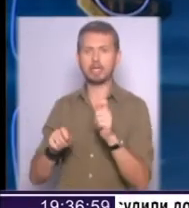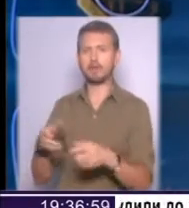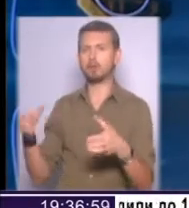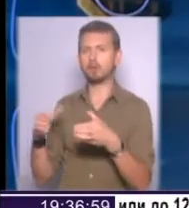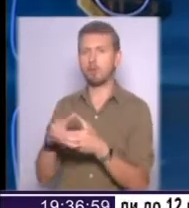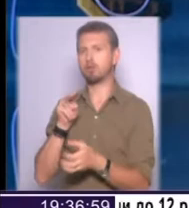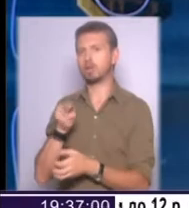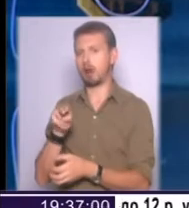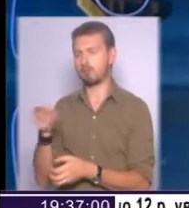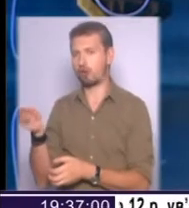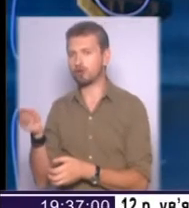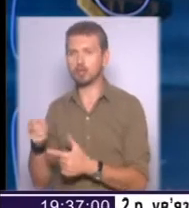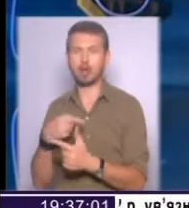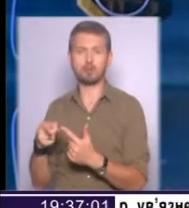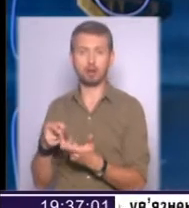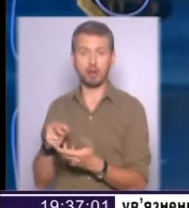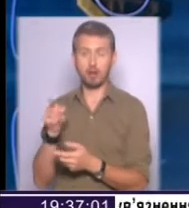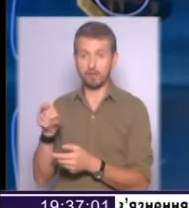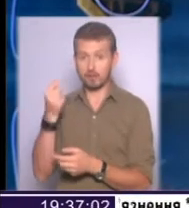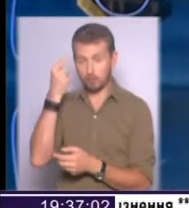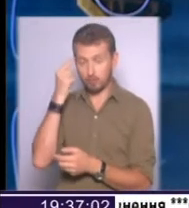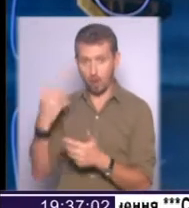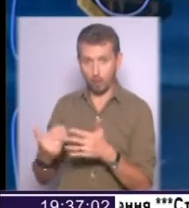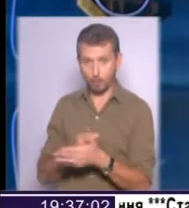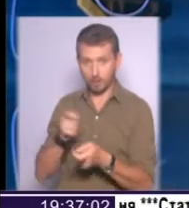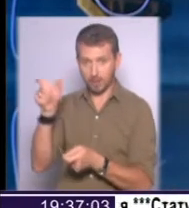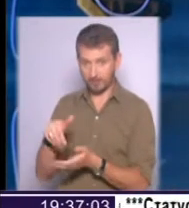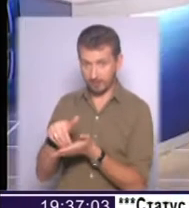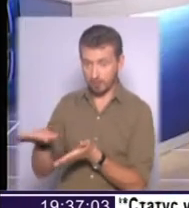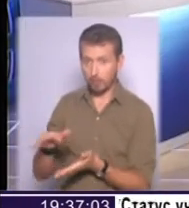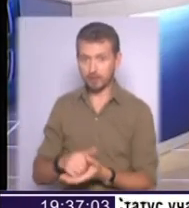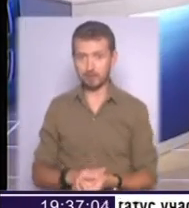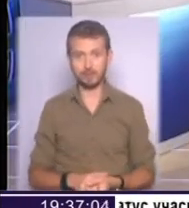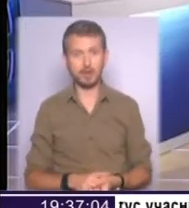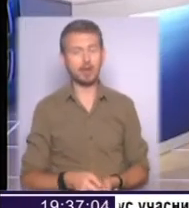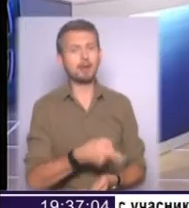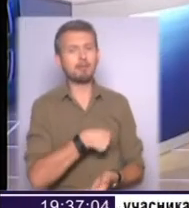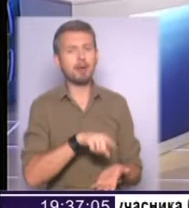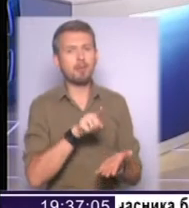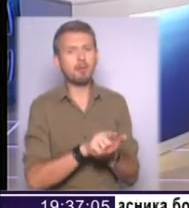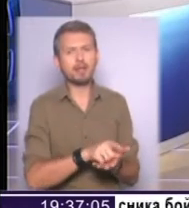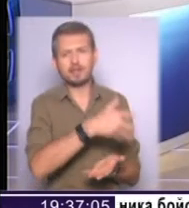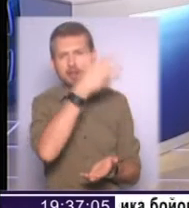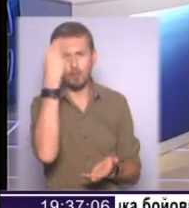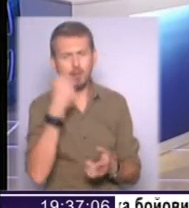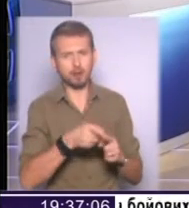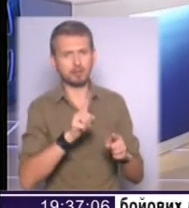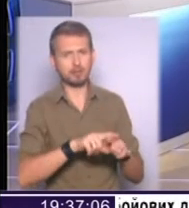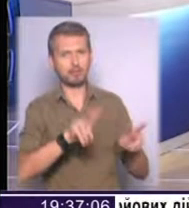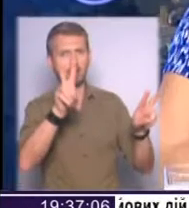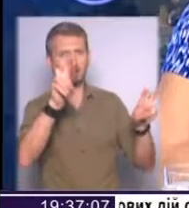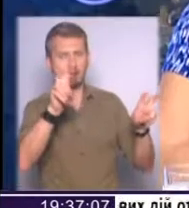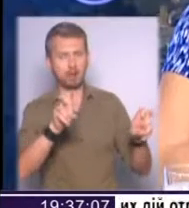Порошенка або виступі. Ви думаєте, він новий керівник відмовить? Ви знаєте, ми вже повинні взагалі забувати цю парадигму. На